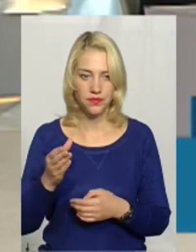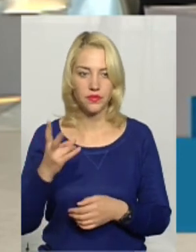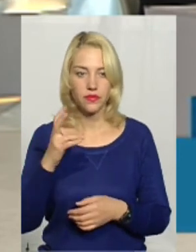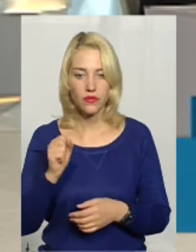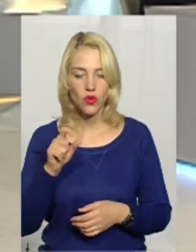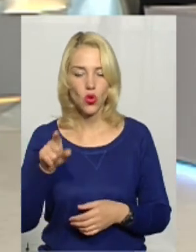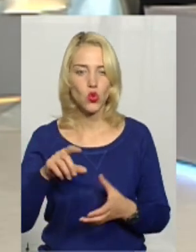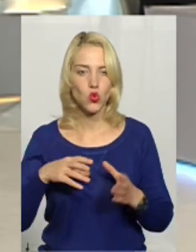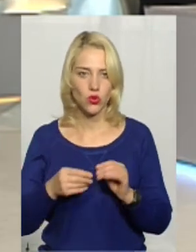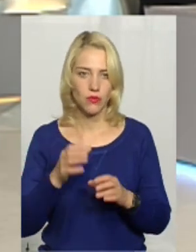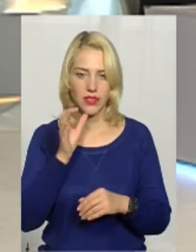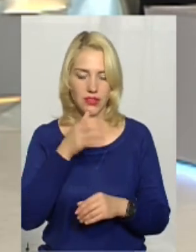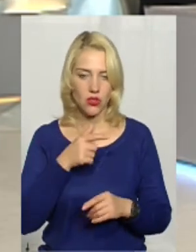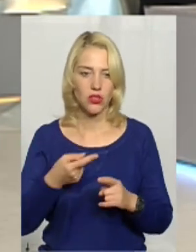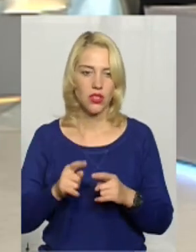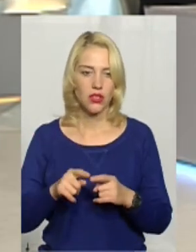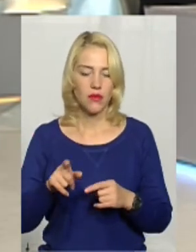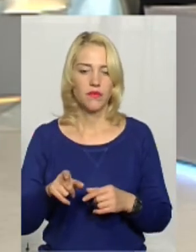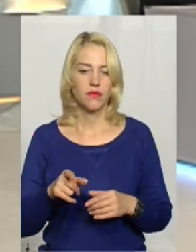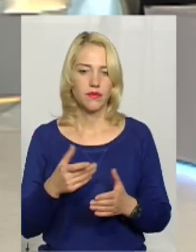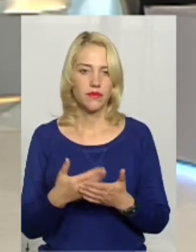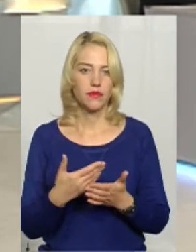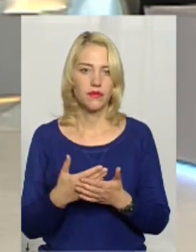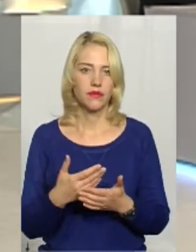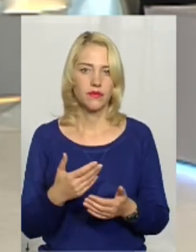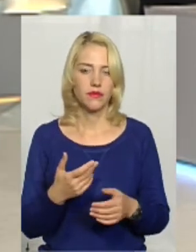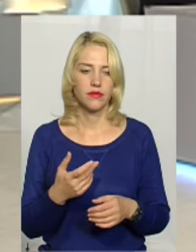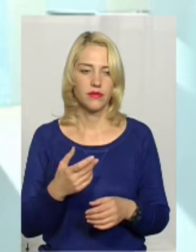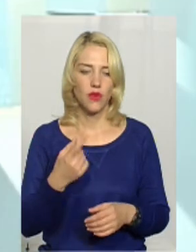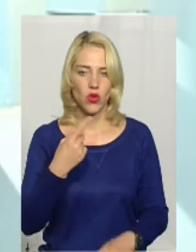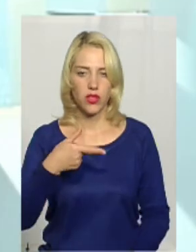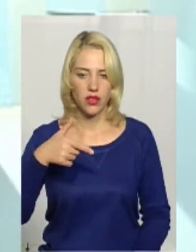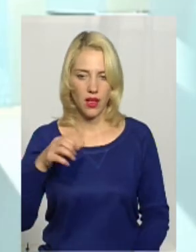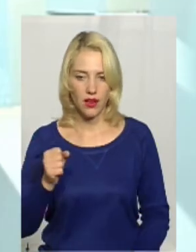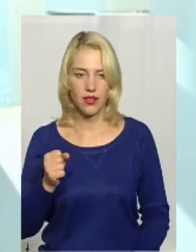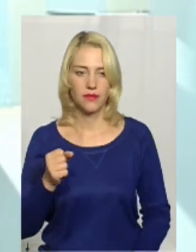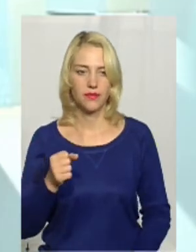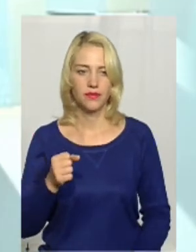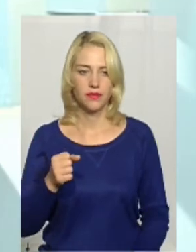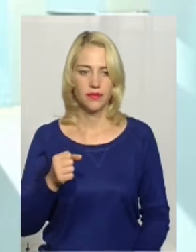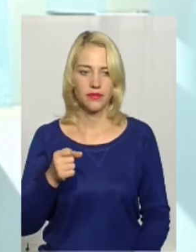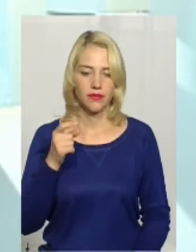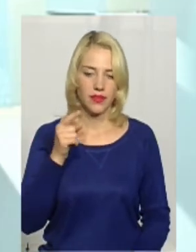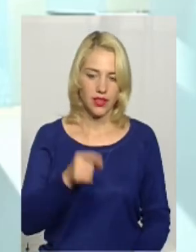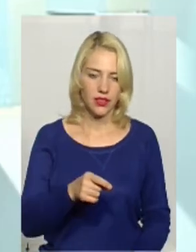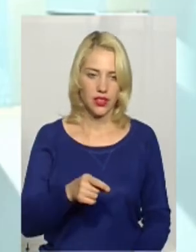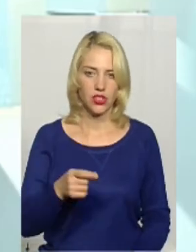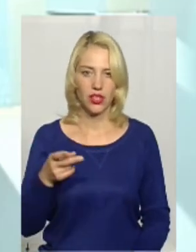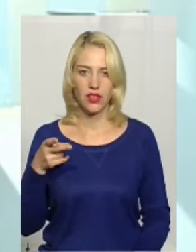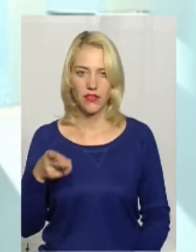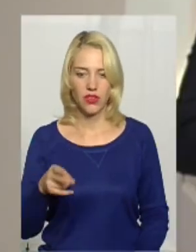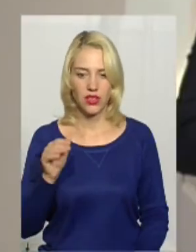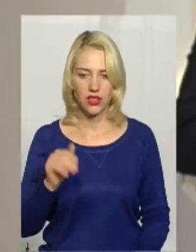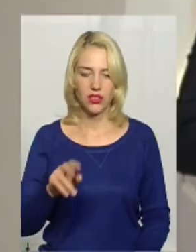вже сума там серйозна, ці суми, які вже платяться по емфітемзису, вони сягають за гектар від тисячі десь до 2000 доларів